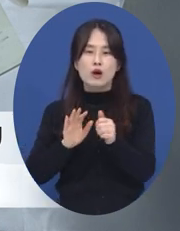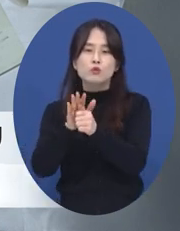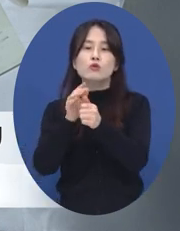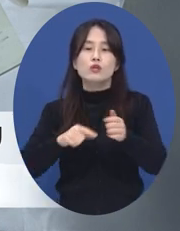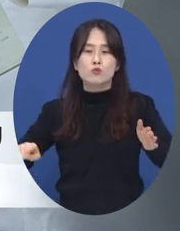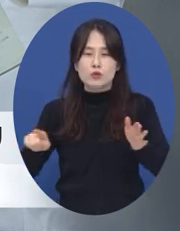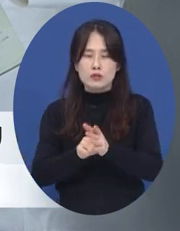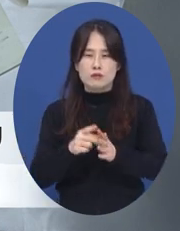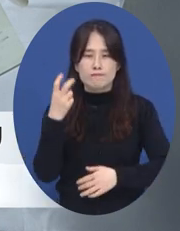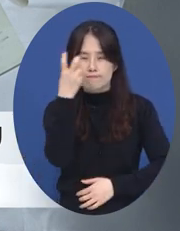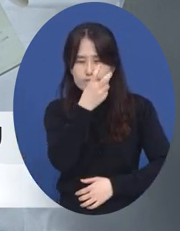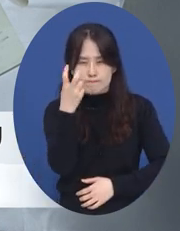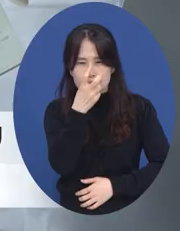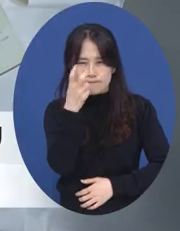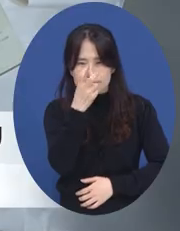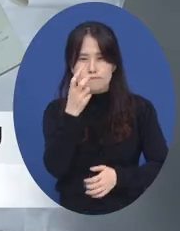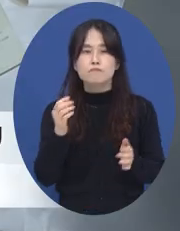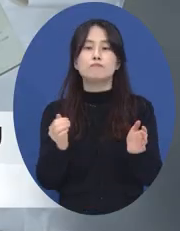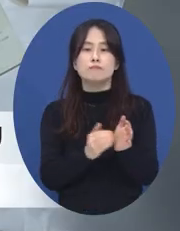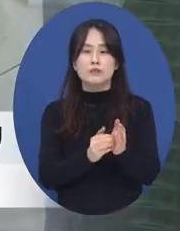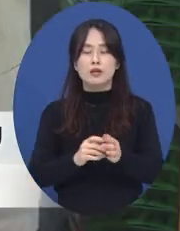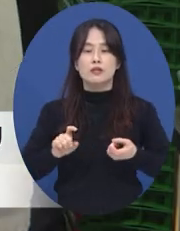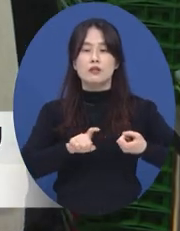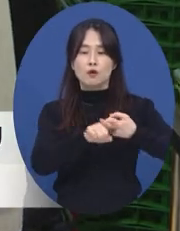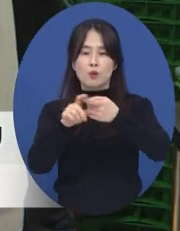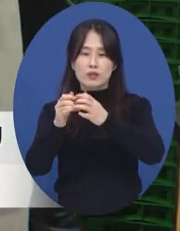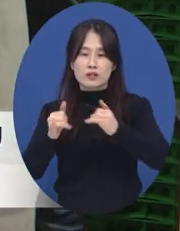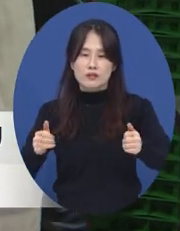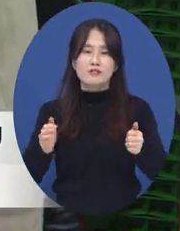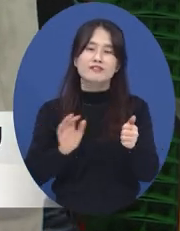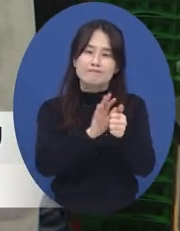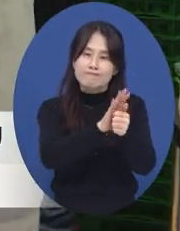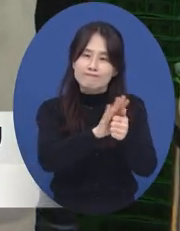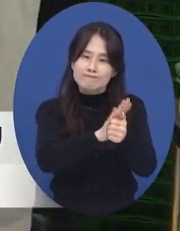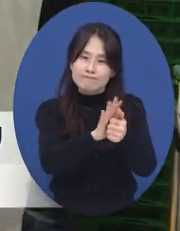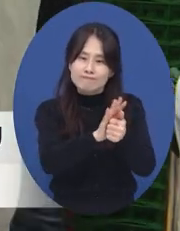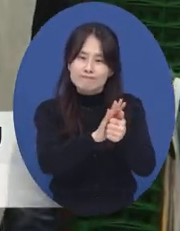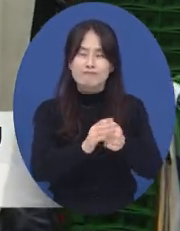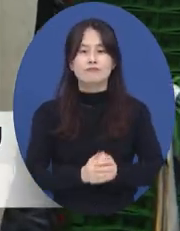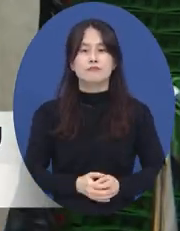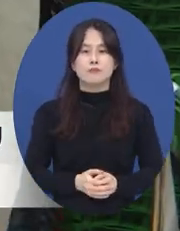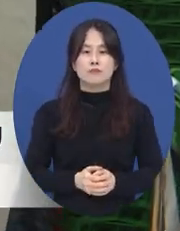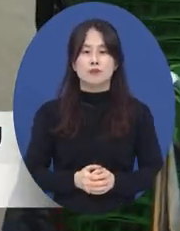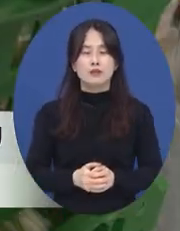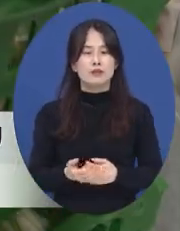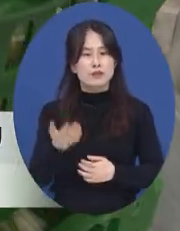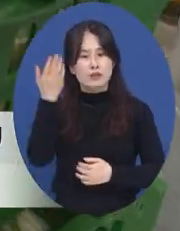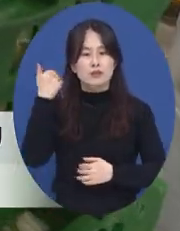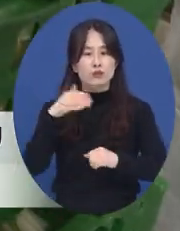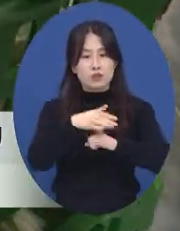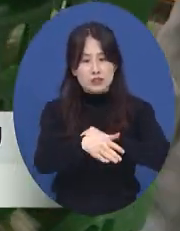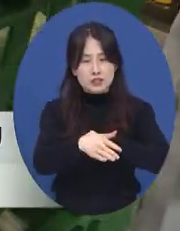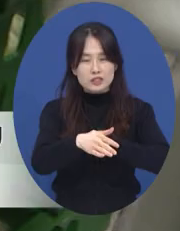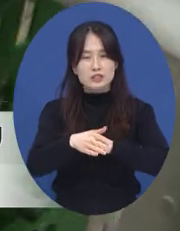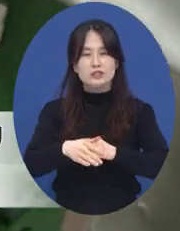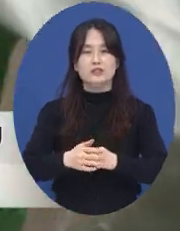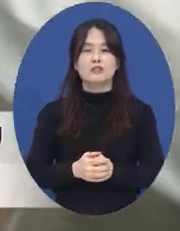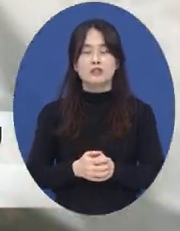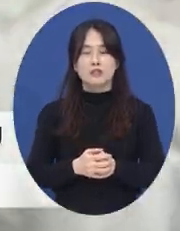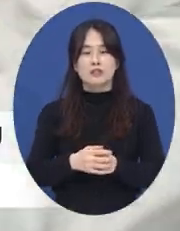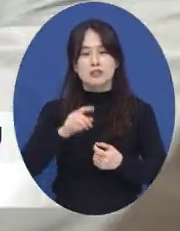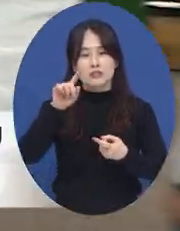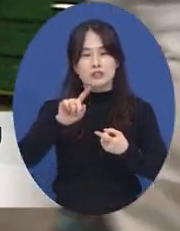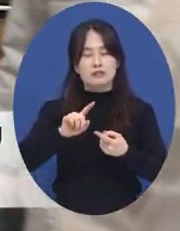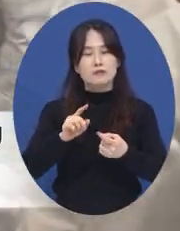지원사업 의 추진 현황을 점검했습니다 관계자들을 격려한 이 제사는 가능하면 기존의 방식에 귀한